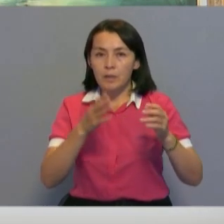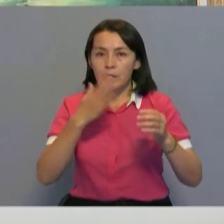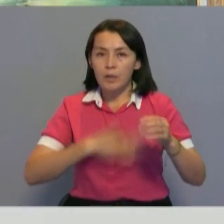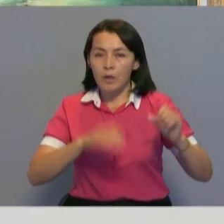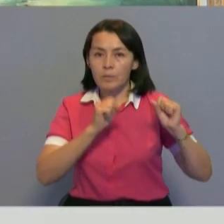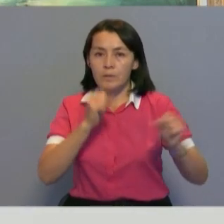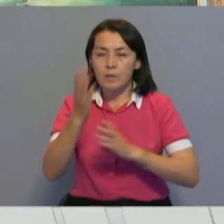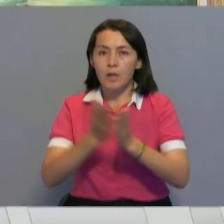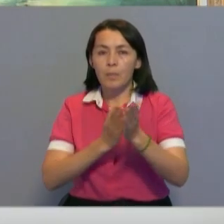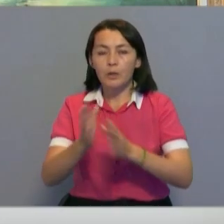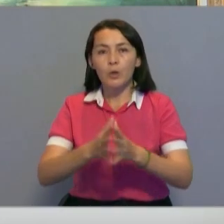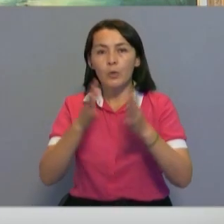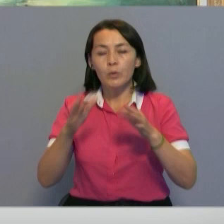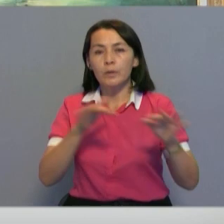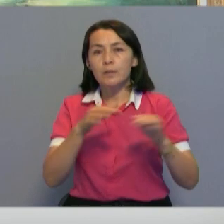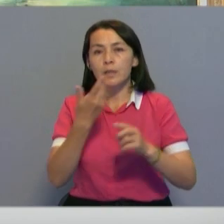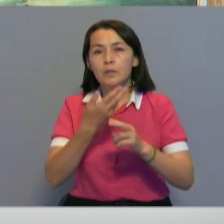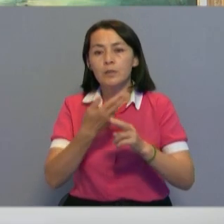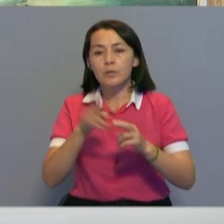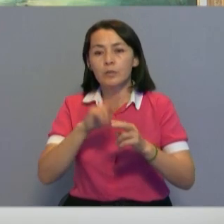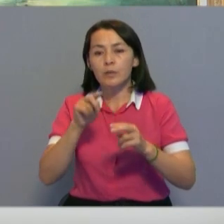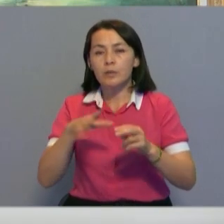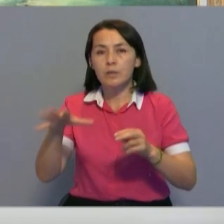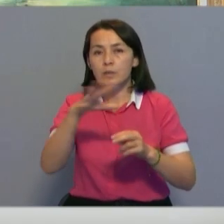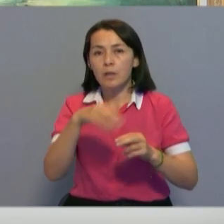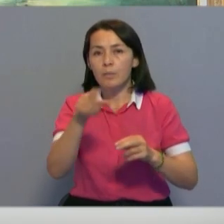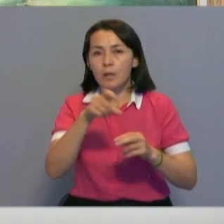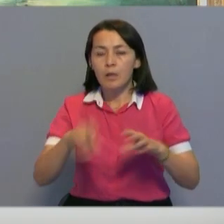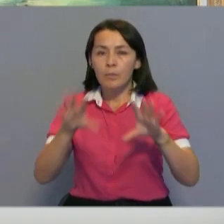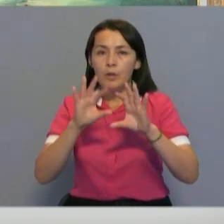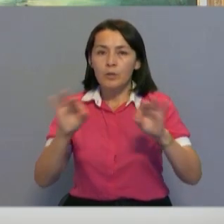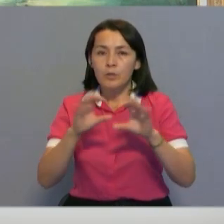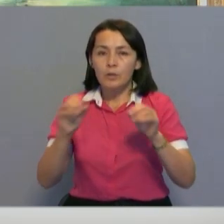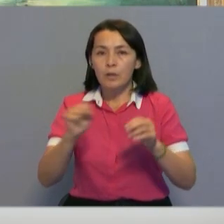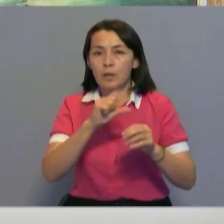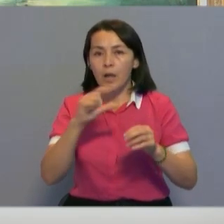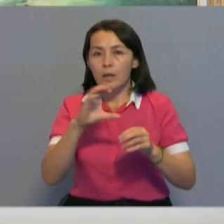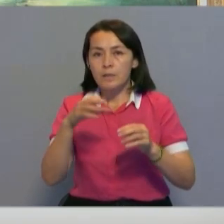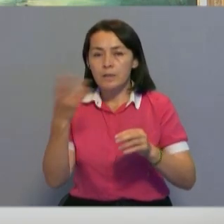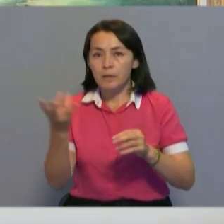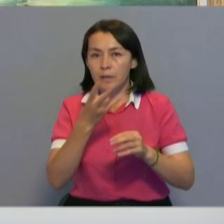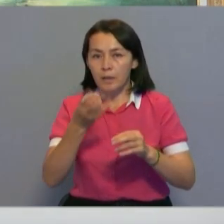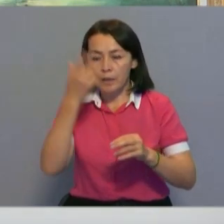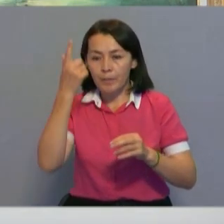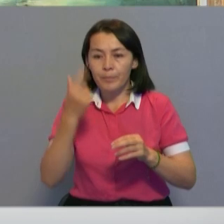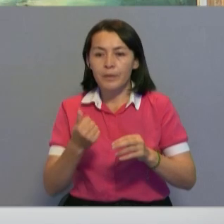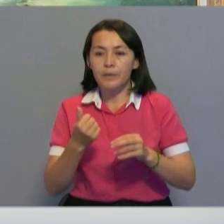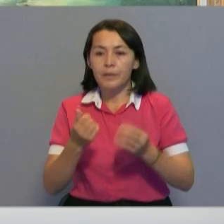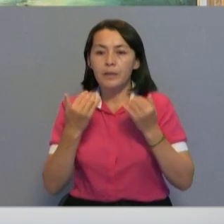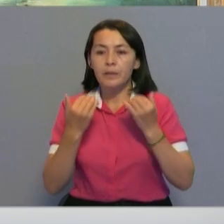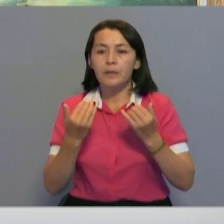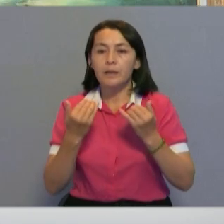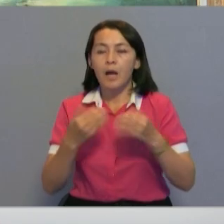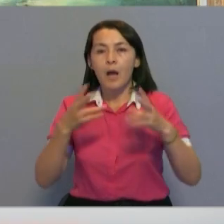етуге бағытталған үлкен шара, сондықтан енді жалпы халық бұны түсініп отыр, аясының керек екендігін де түсінеді. Енді